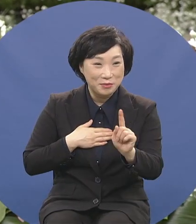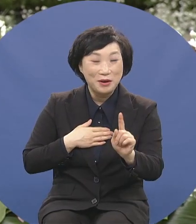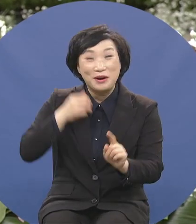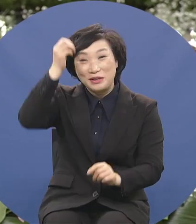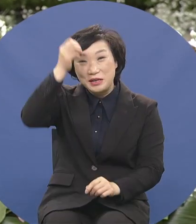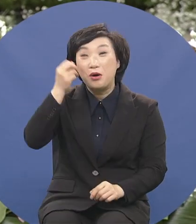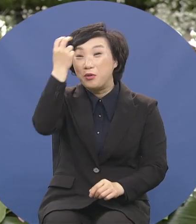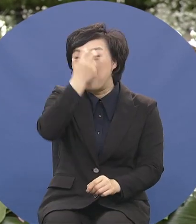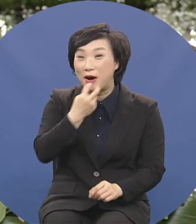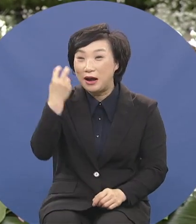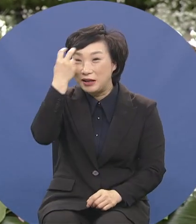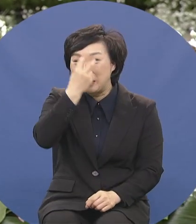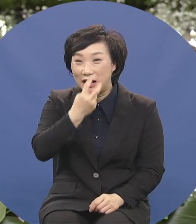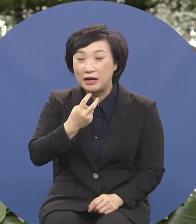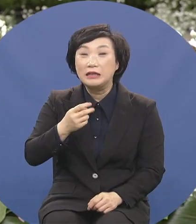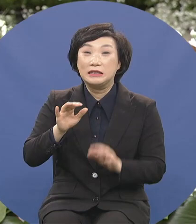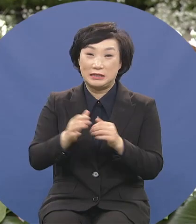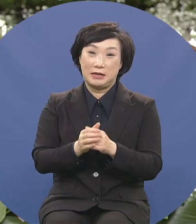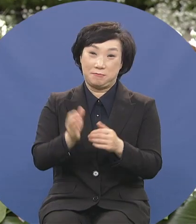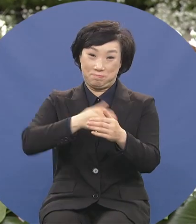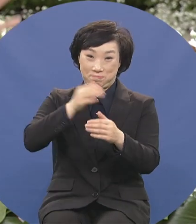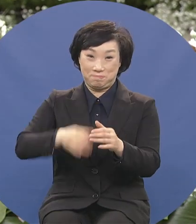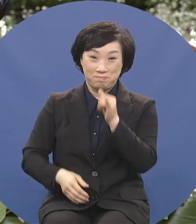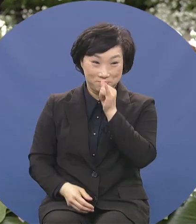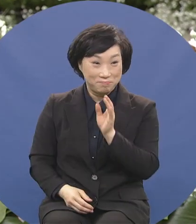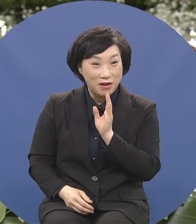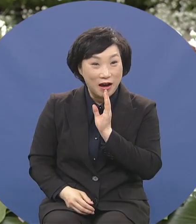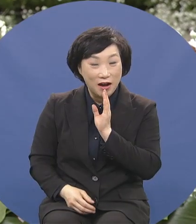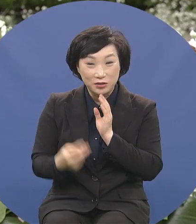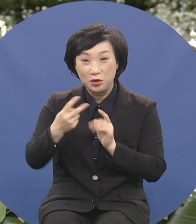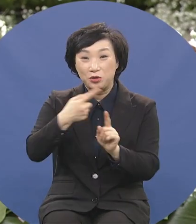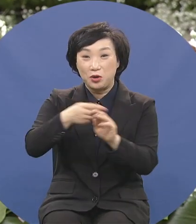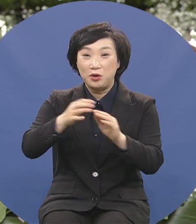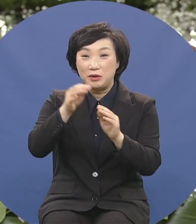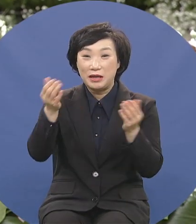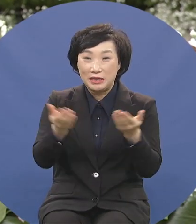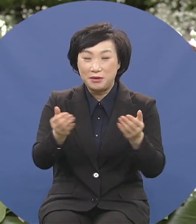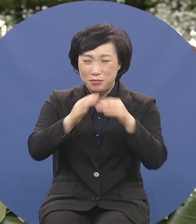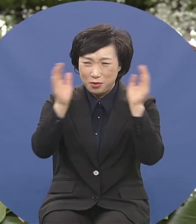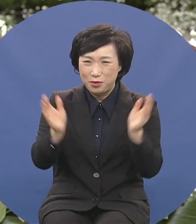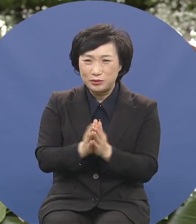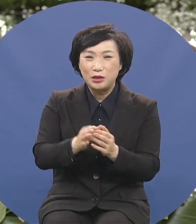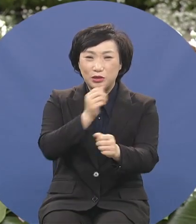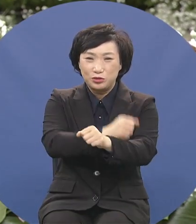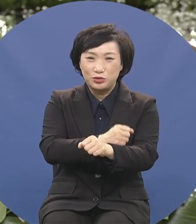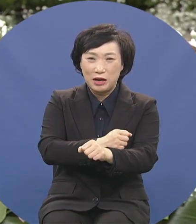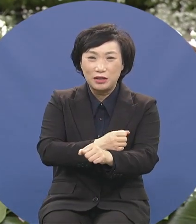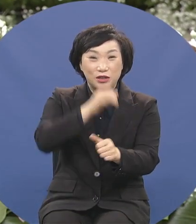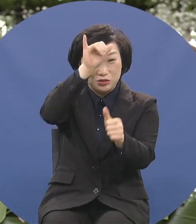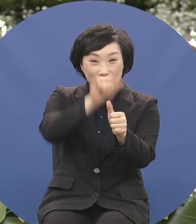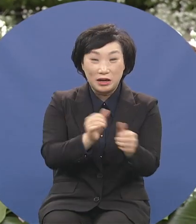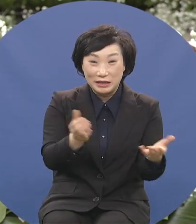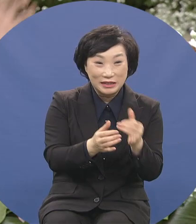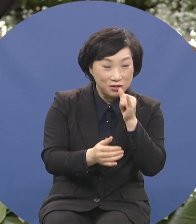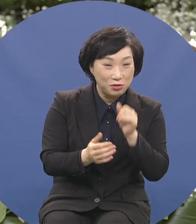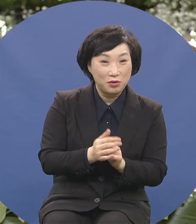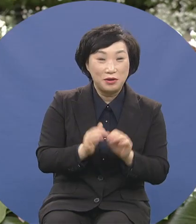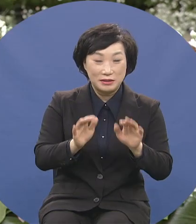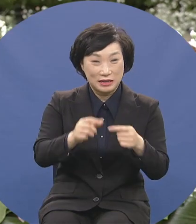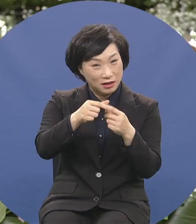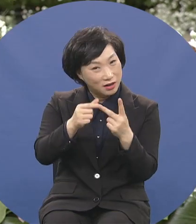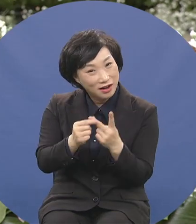영혼 관리하는 절대 직분이고 또 교회의 모든 일을 순전한 충성된 직분이 있고